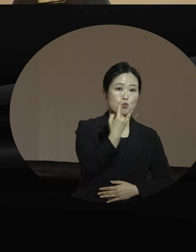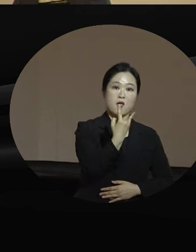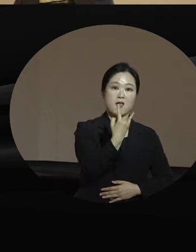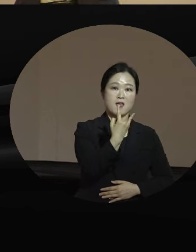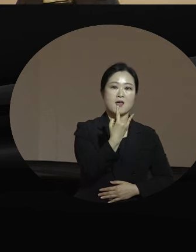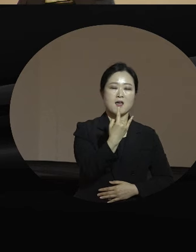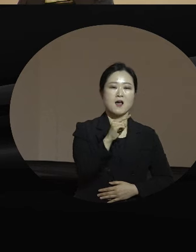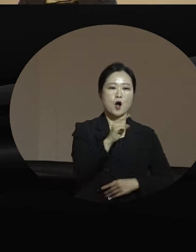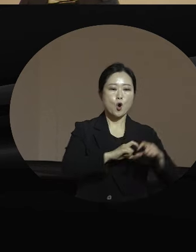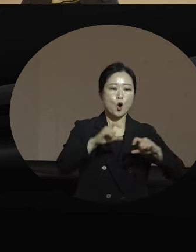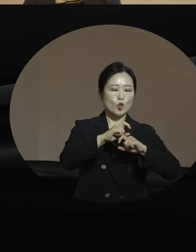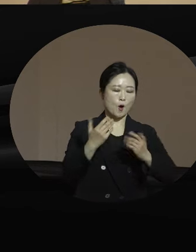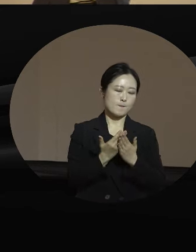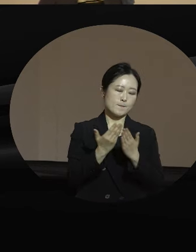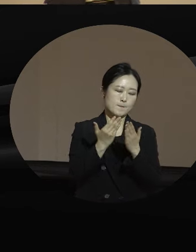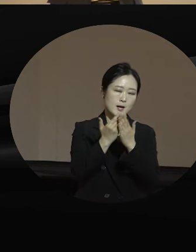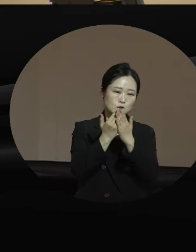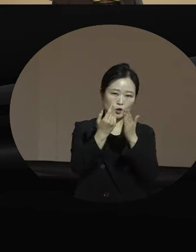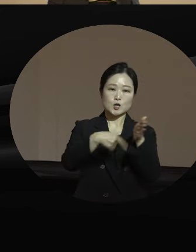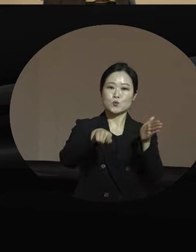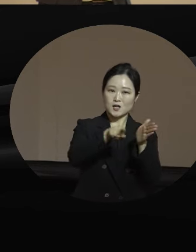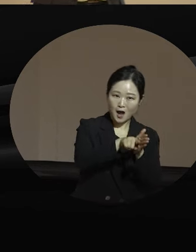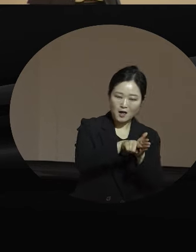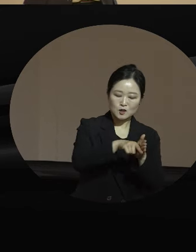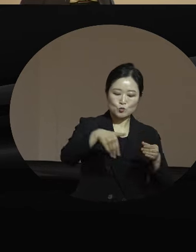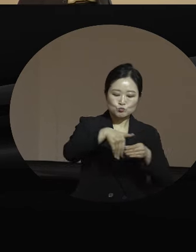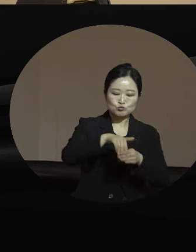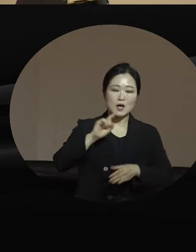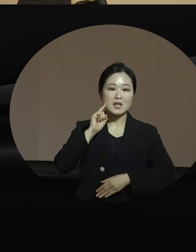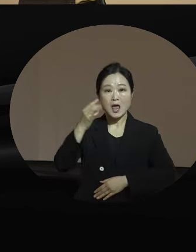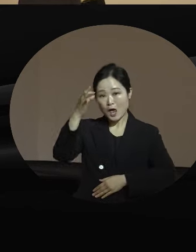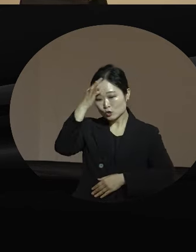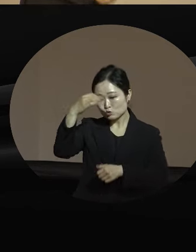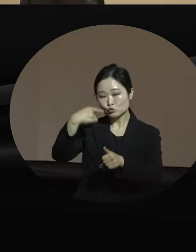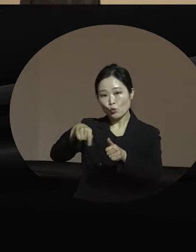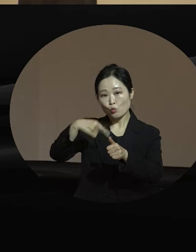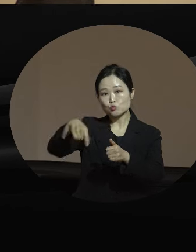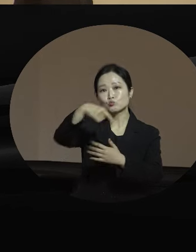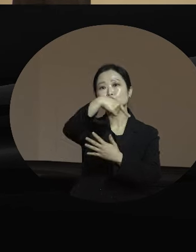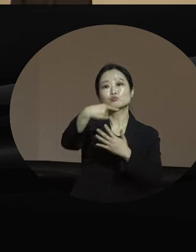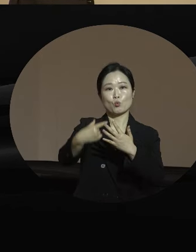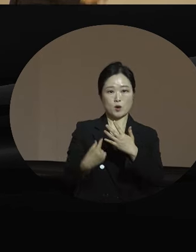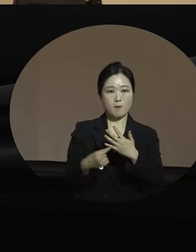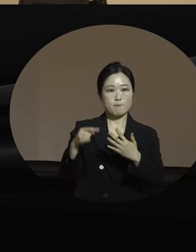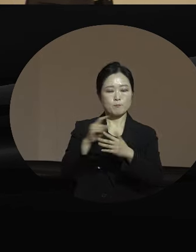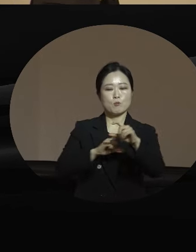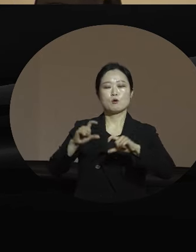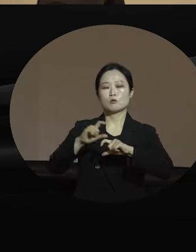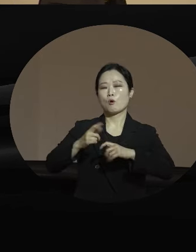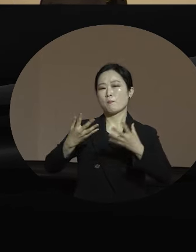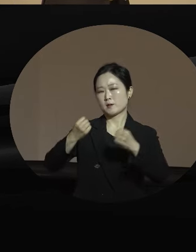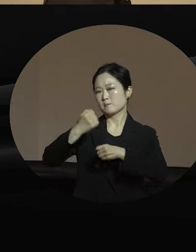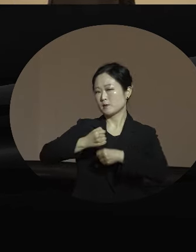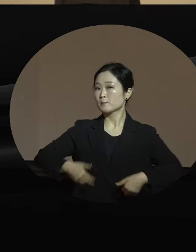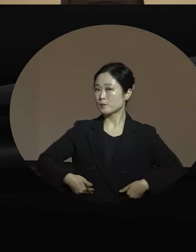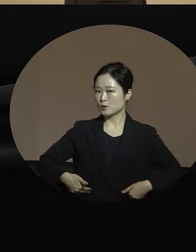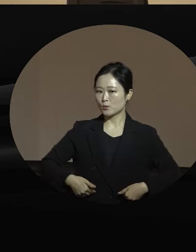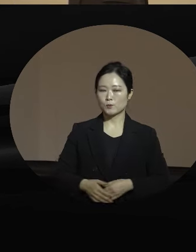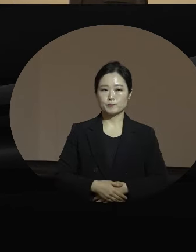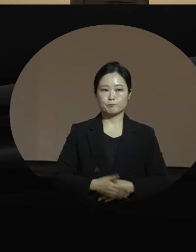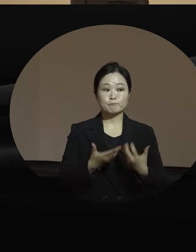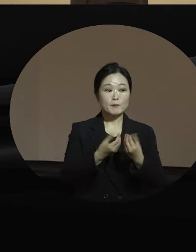더 활성화될 수 있는 다른 문화예술교육 프로그램의 대상을 아이들로 한정해서는 안 될 것 같아요. 축구 경기를